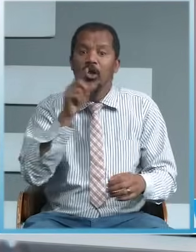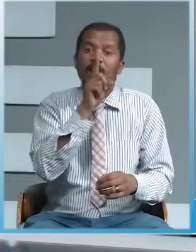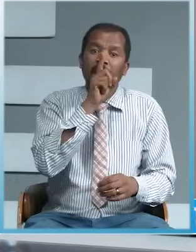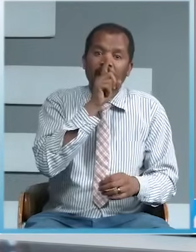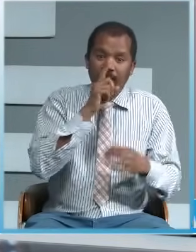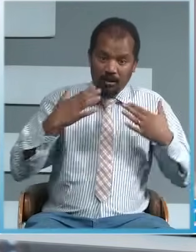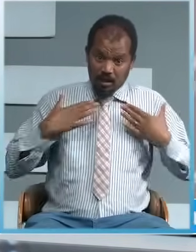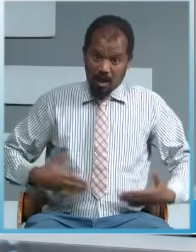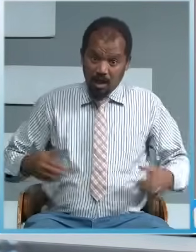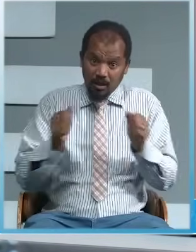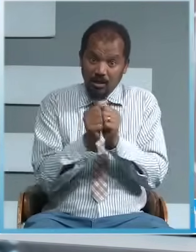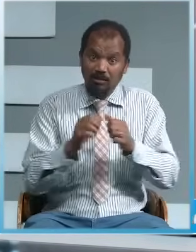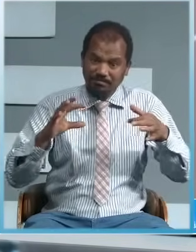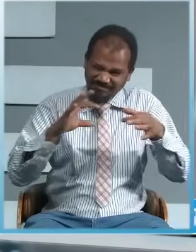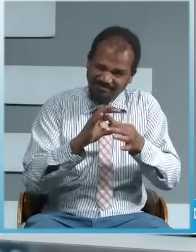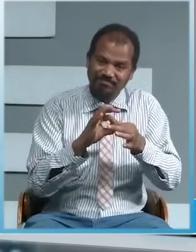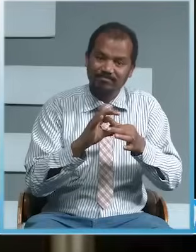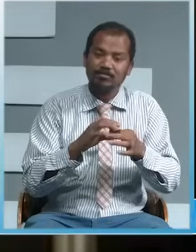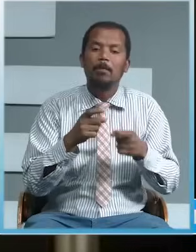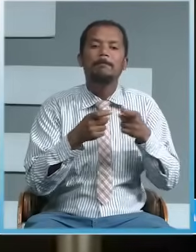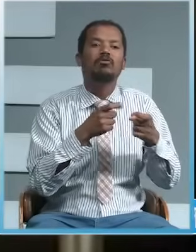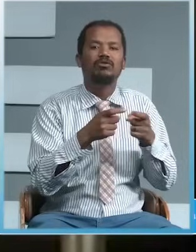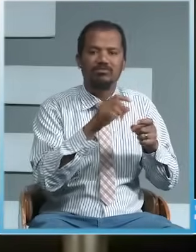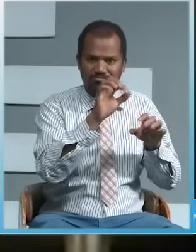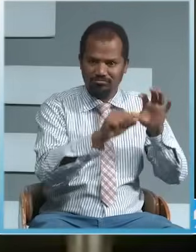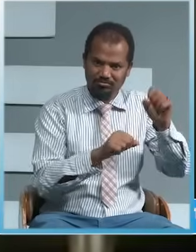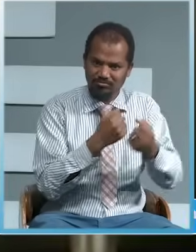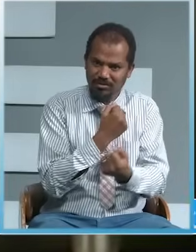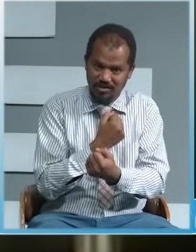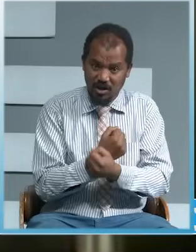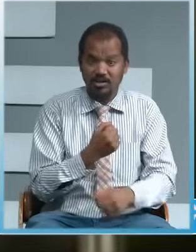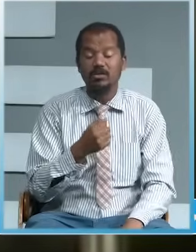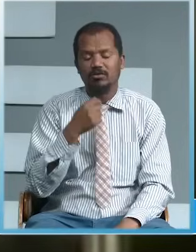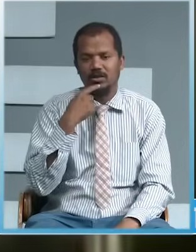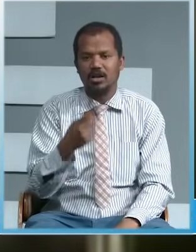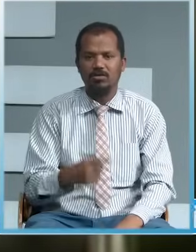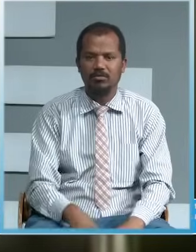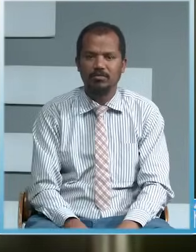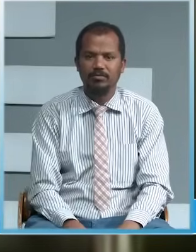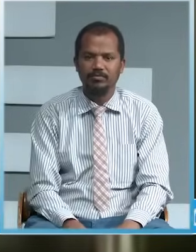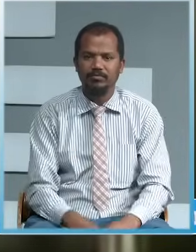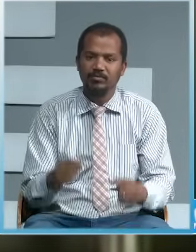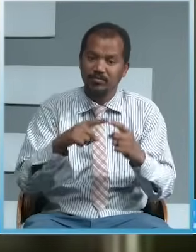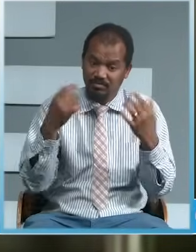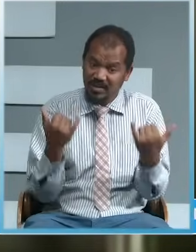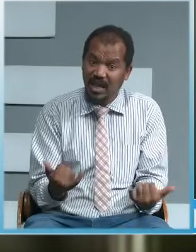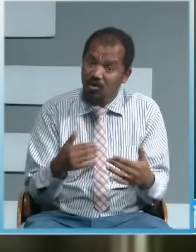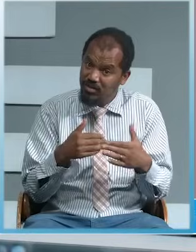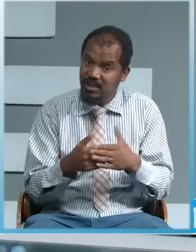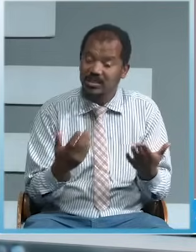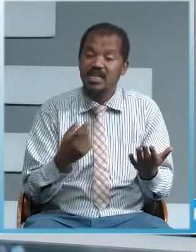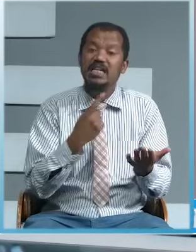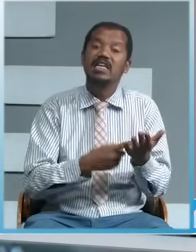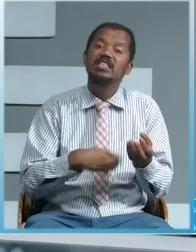ከሌሎች የጸጥታ አካላት ጋር በቅንጅት በቁጥጥር ስር እንዳዋላቸው ተገልጿል። እስካሁን